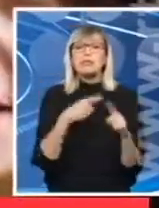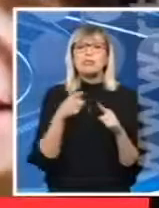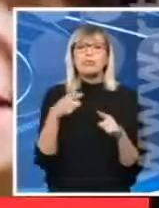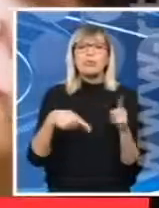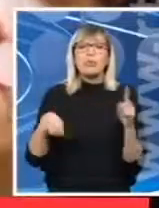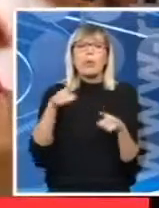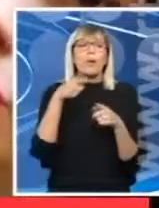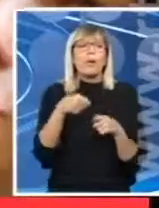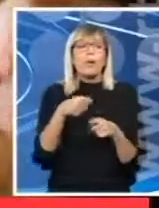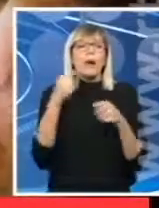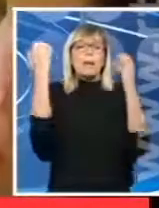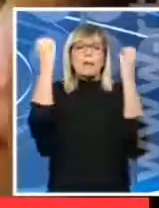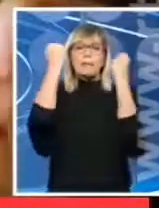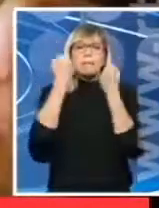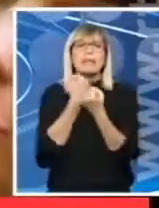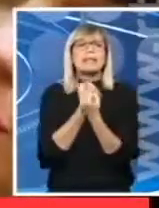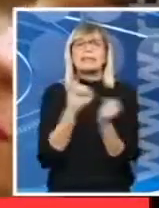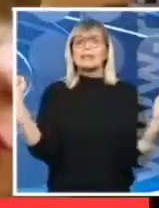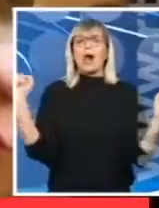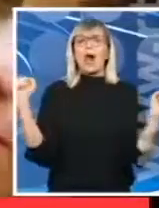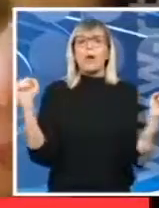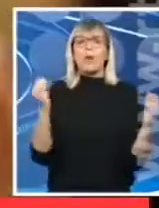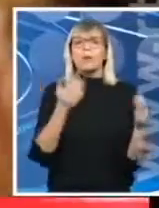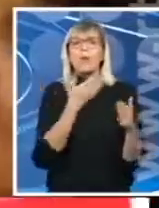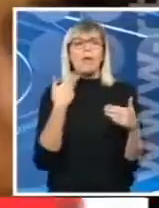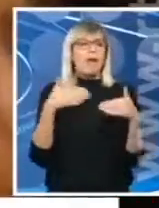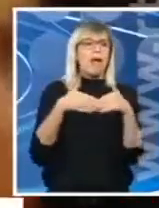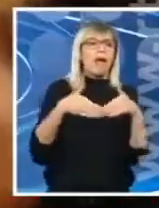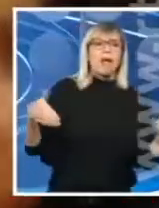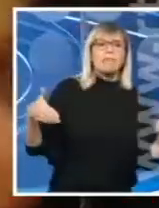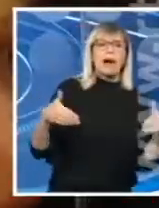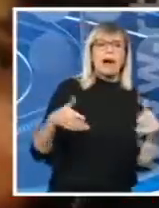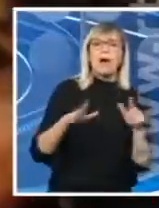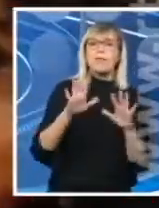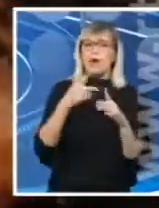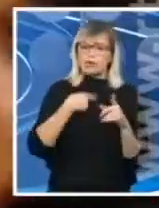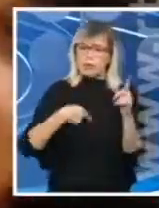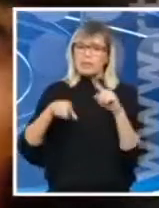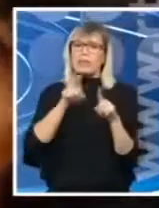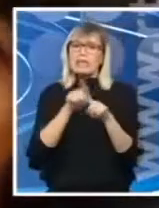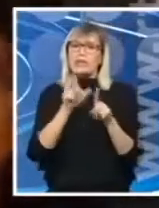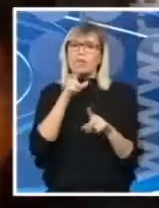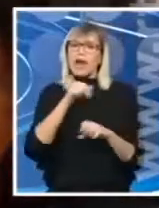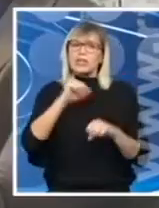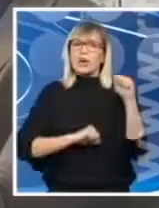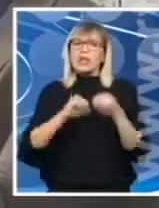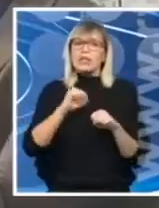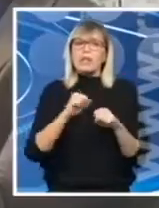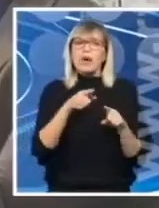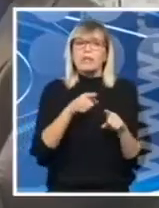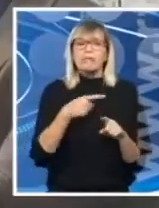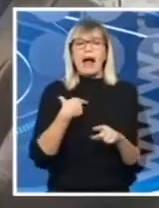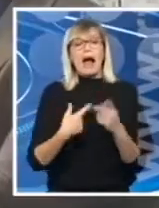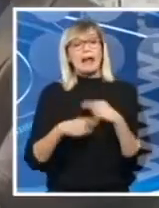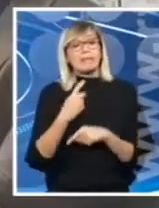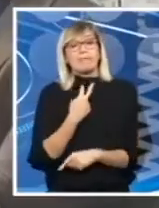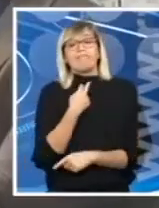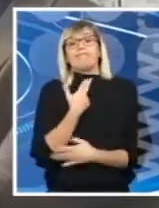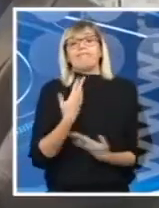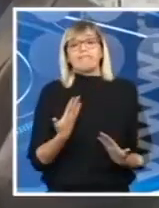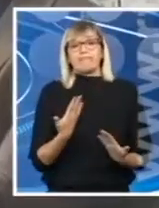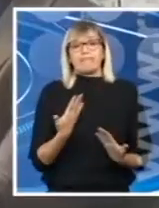nas i zato što ona ruši barijere koje mi možda i sami priželjkujemo da ih rušimo, ali suštinski ne rušimo. Pipi nije